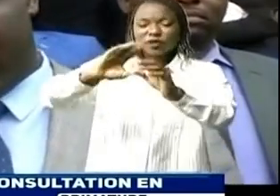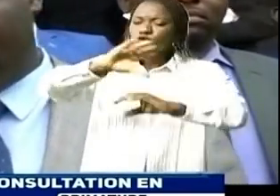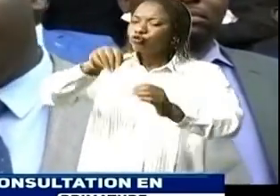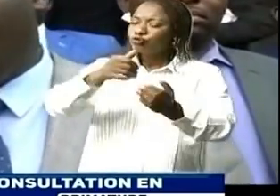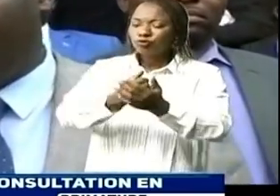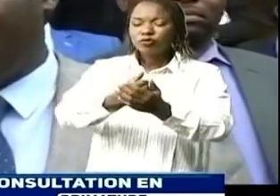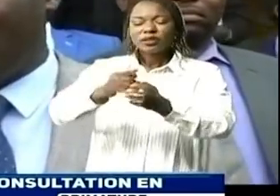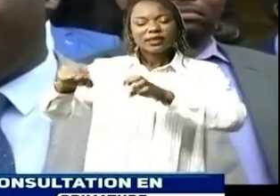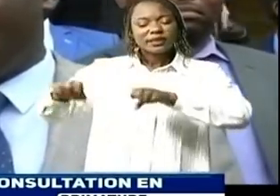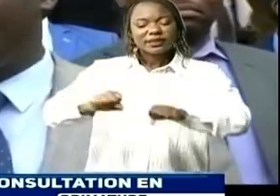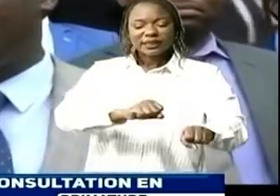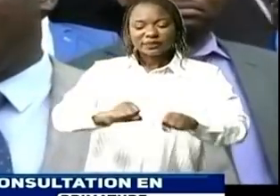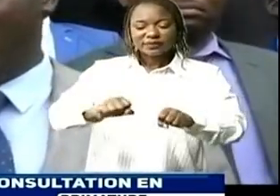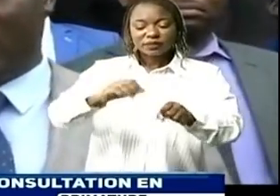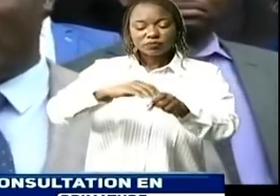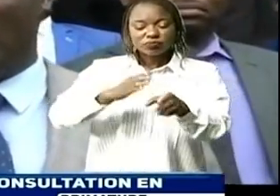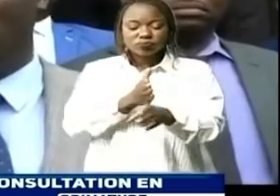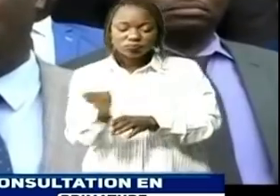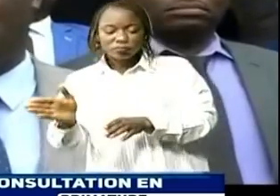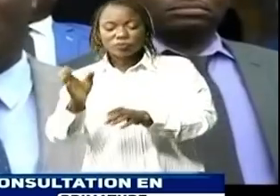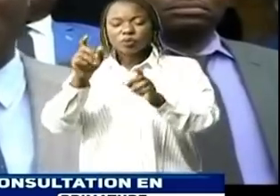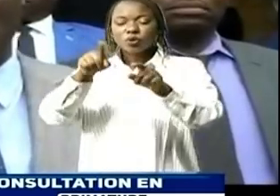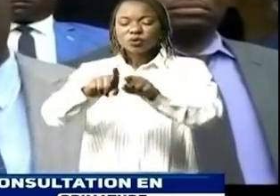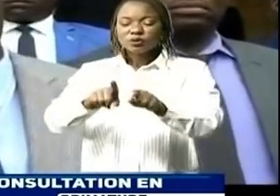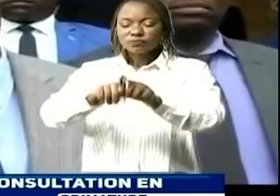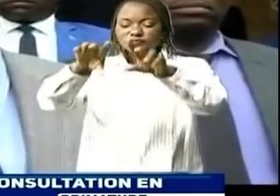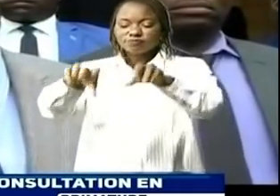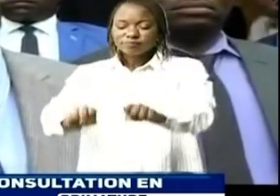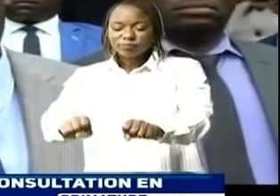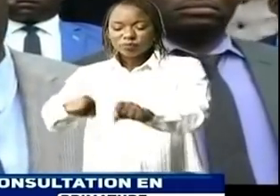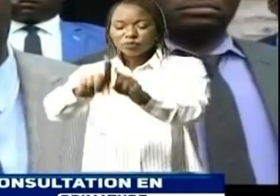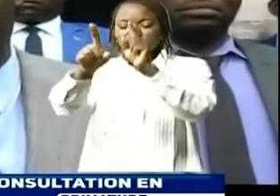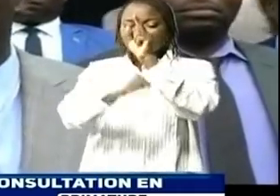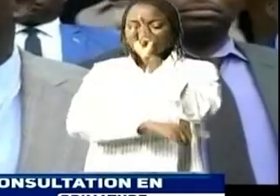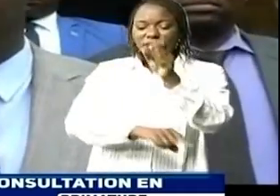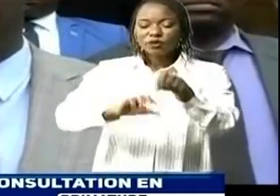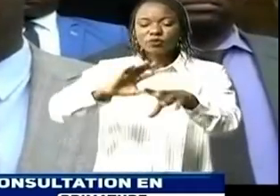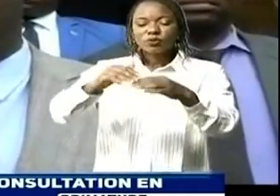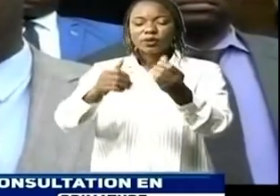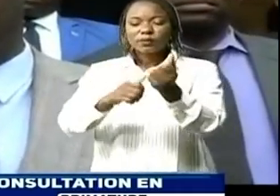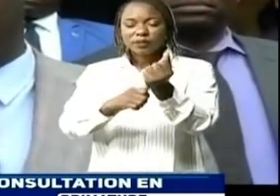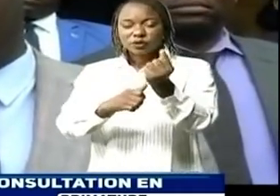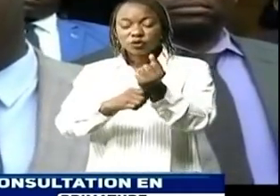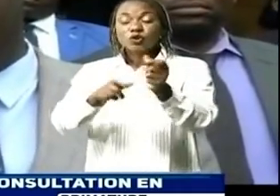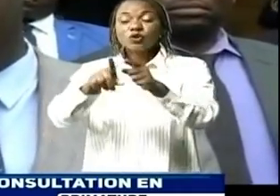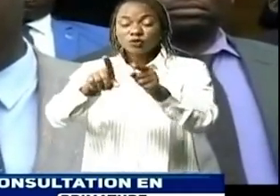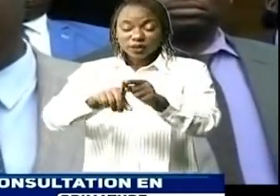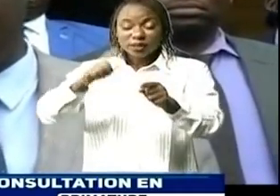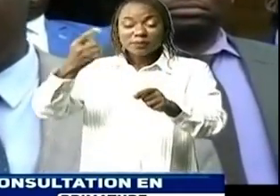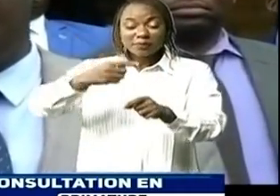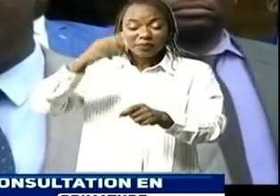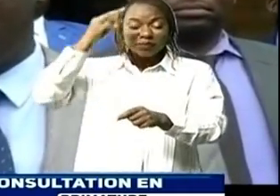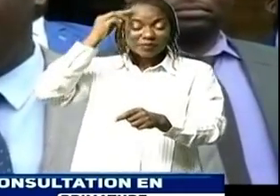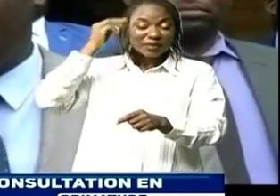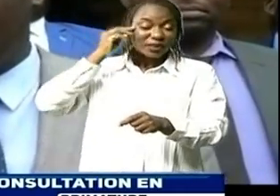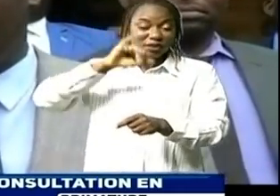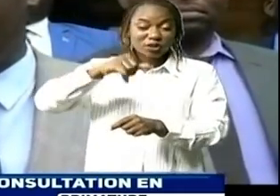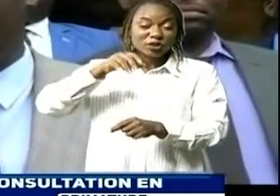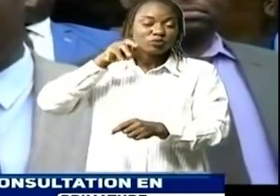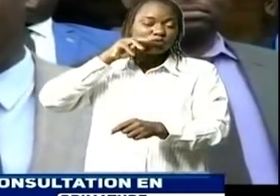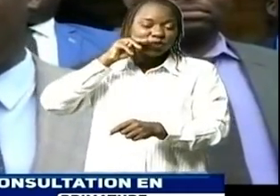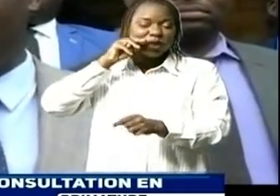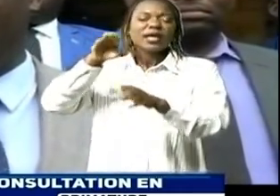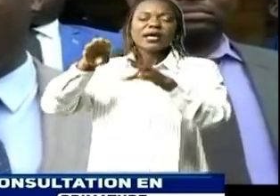sur le terrain. En cas de dérapage, alerter et pourquoi pas sanctionner les cas échéants. Son Excellence, Monsieur le Premier ministre, qui a bien reçu